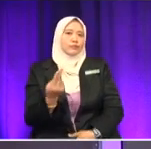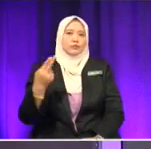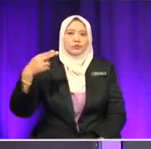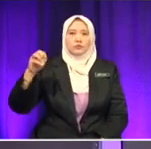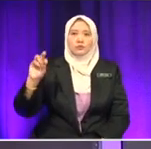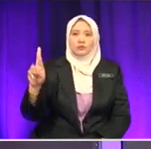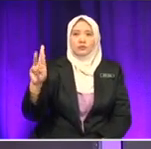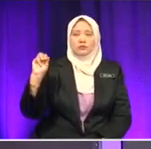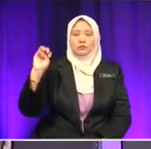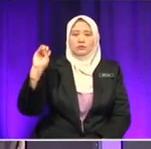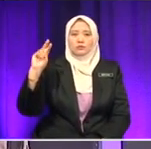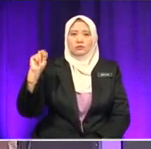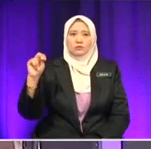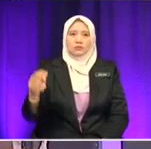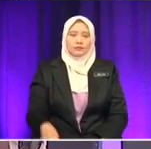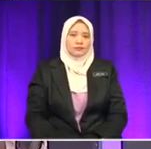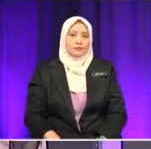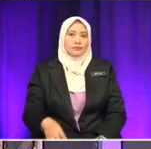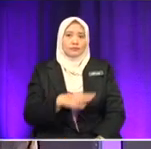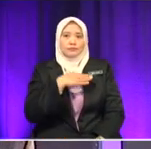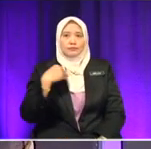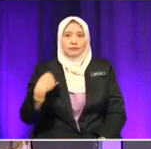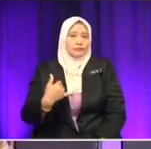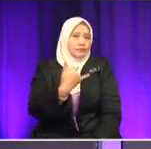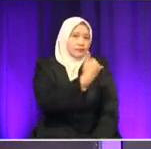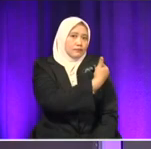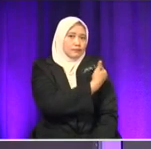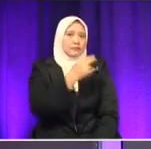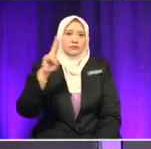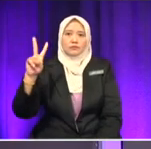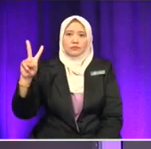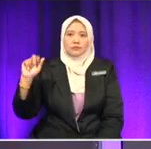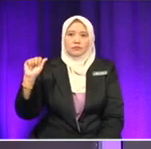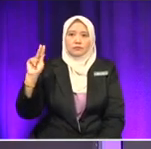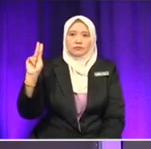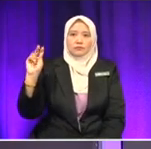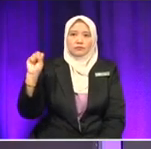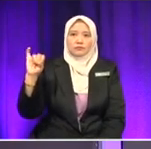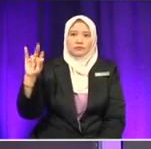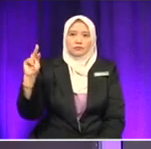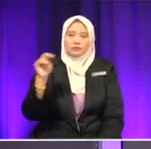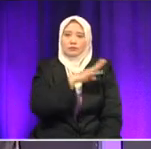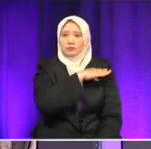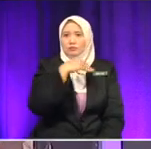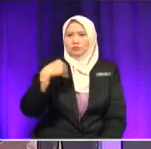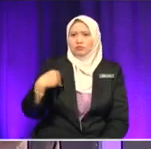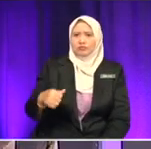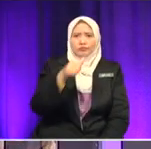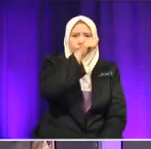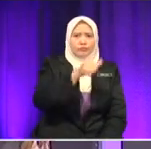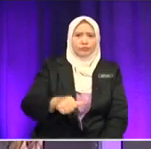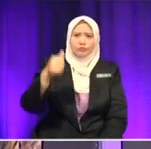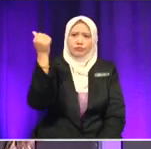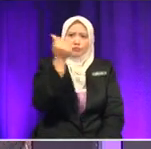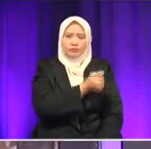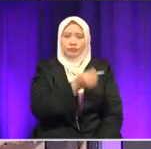juga antibiotik. Jadi cikgu terpanggil di sini untuk berkongsi dengan lebih lanjut berkaitan dengan antibiotik. Ha, okay,